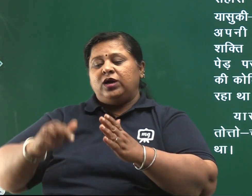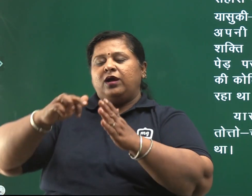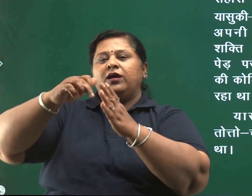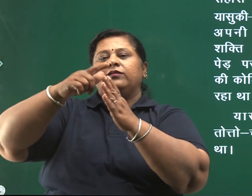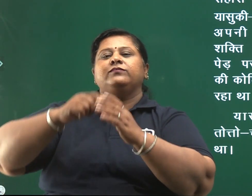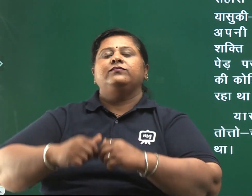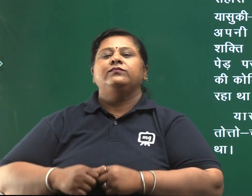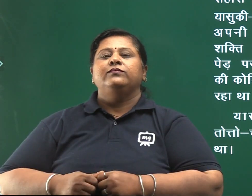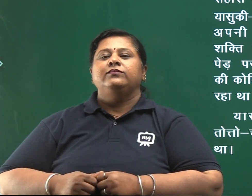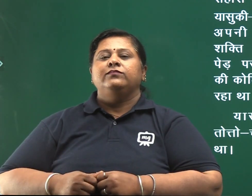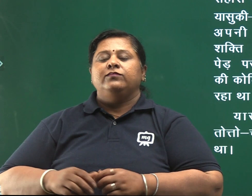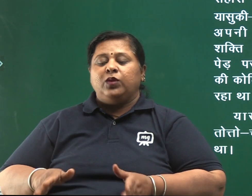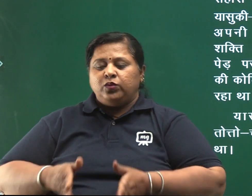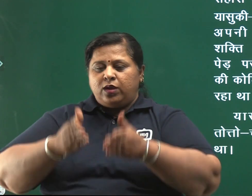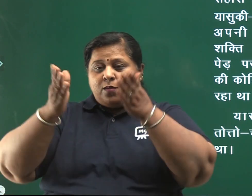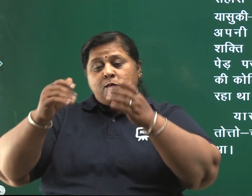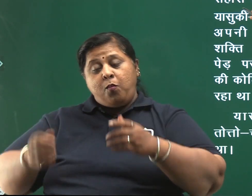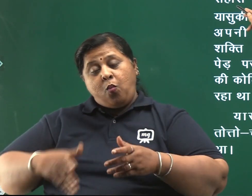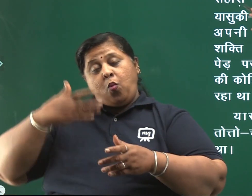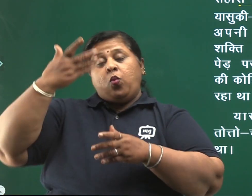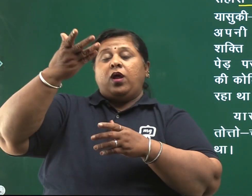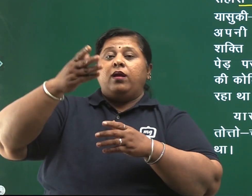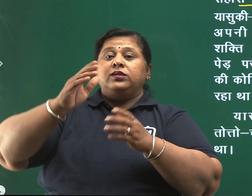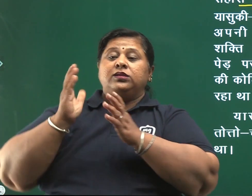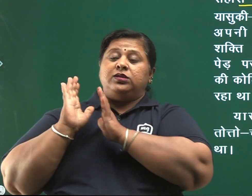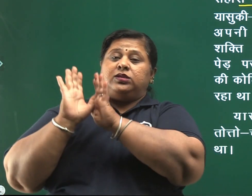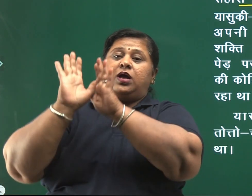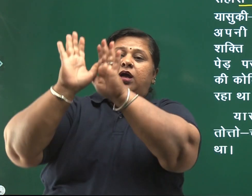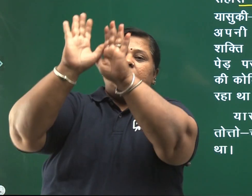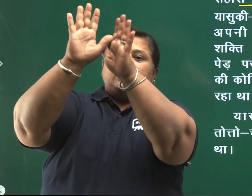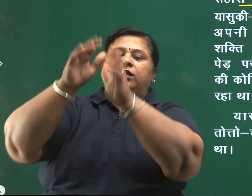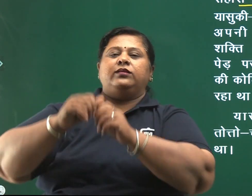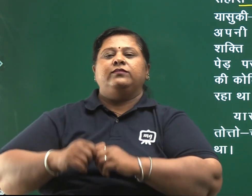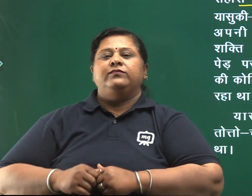चढ़ाकर उसे पूरा सहारा दे रही थी।